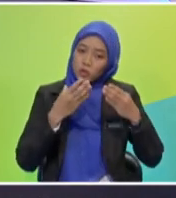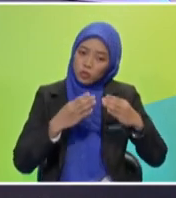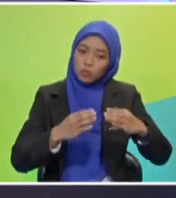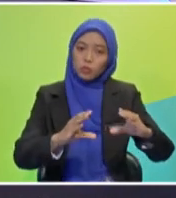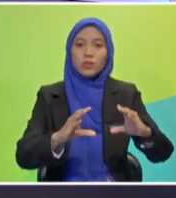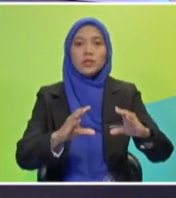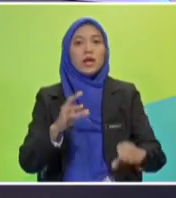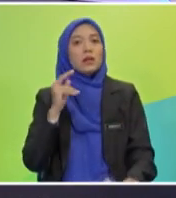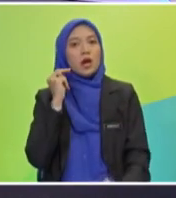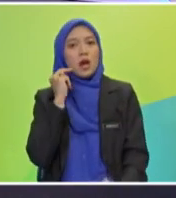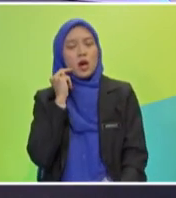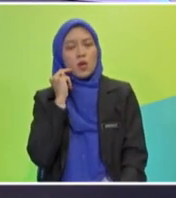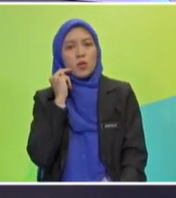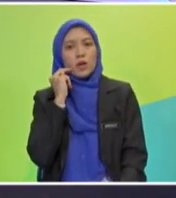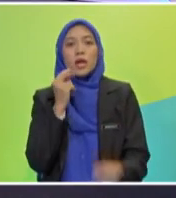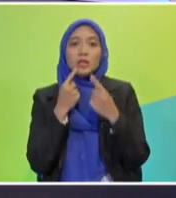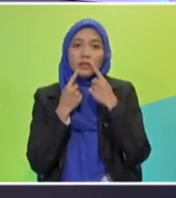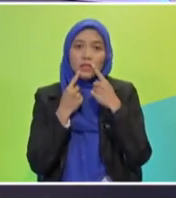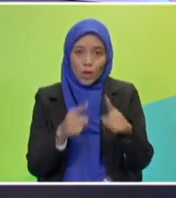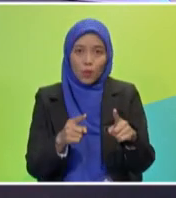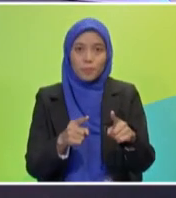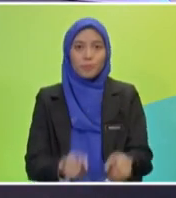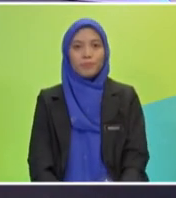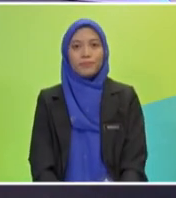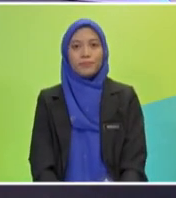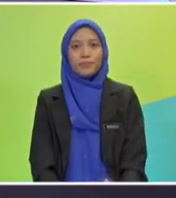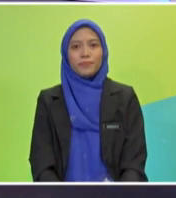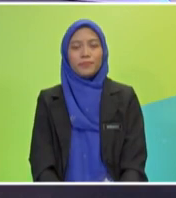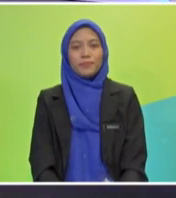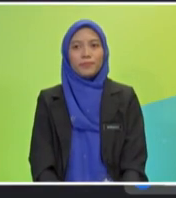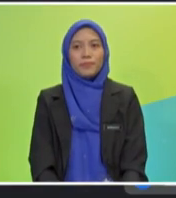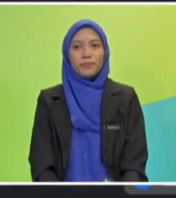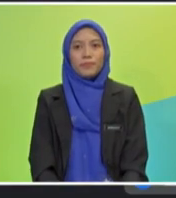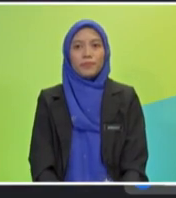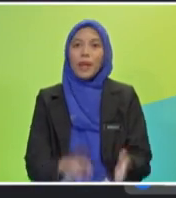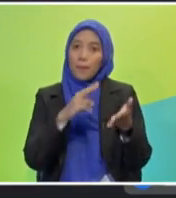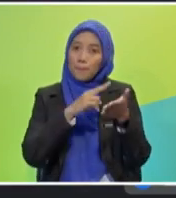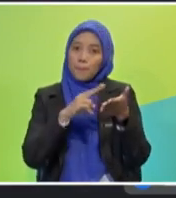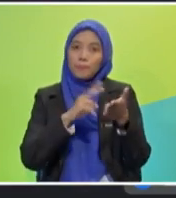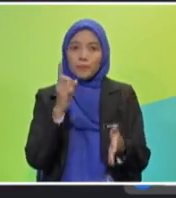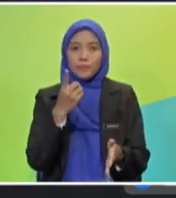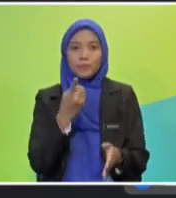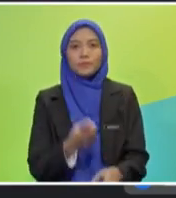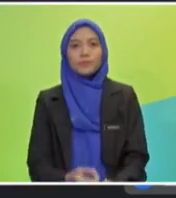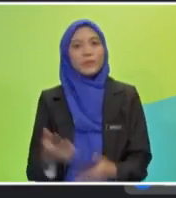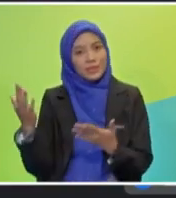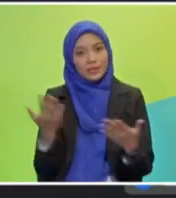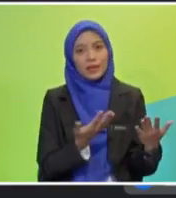dialog yang cikgu berikan di situ. Baca saja sayang. Silakan Naura.